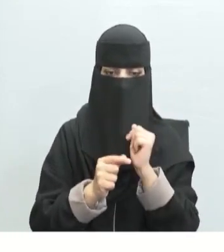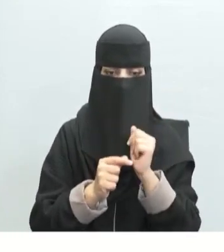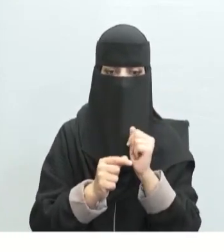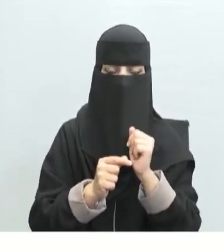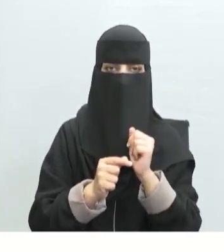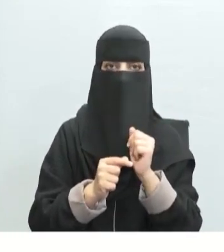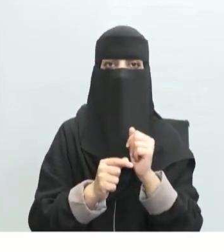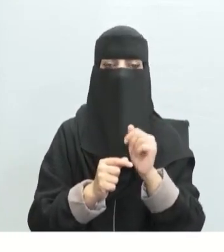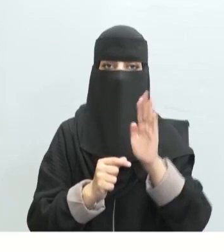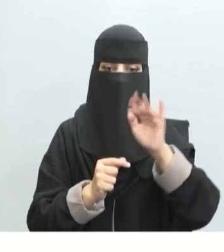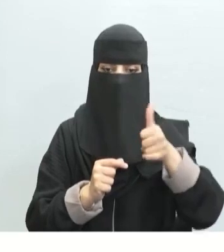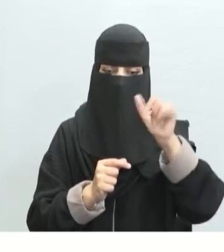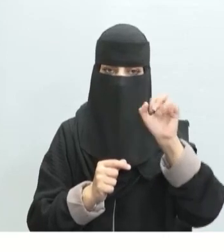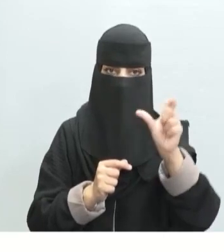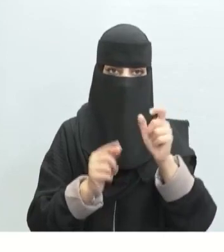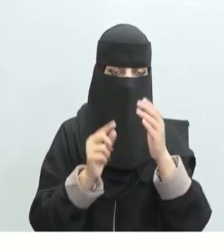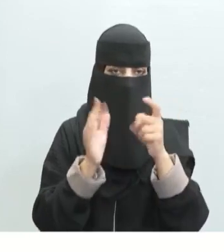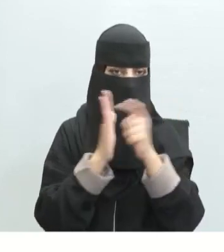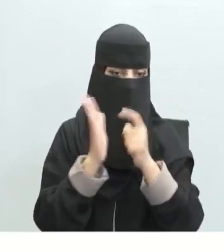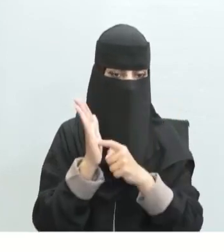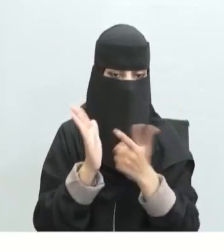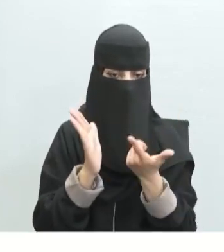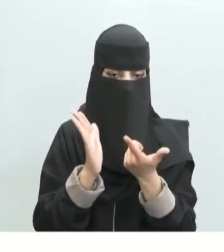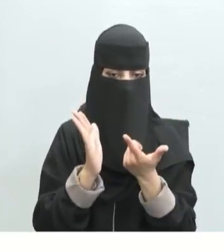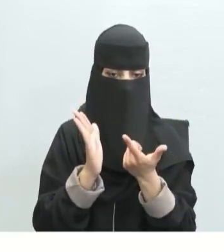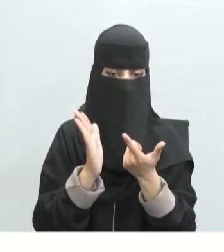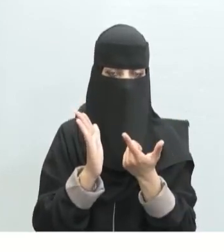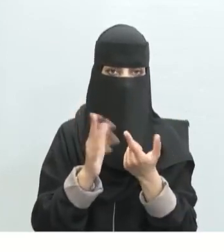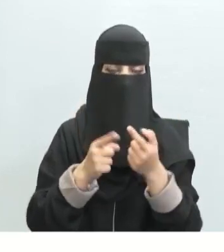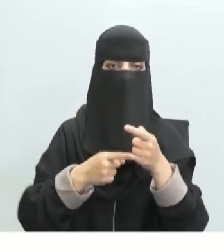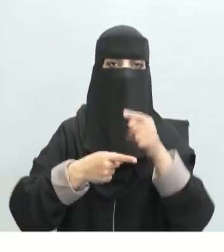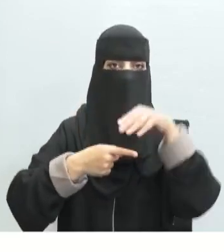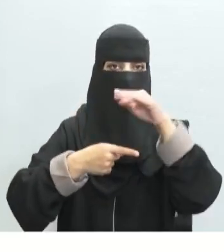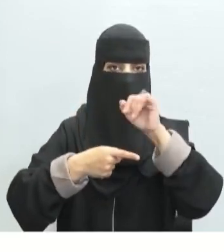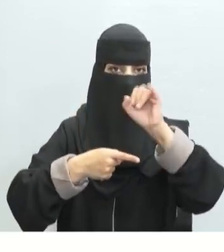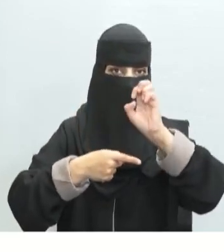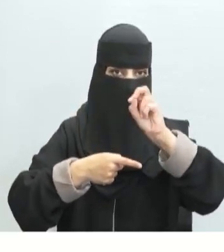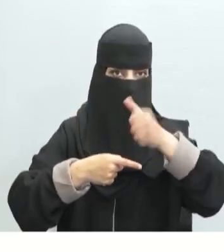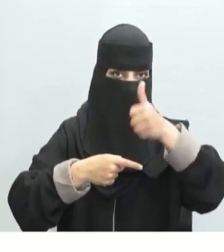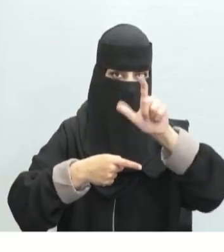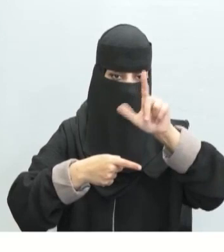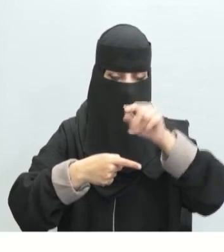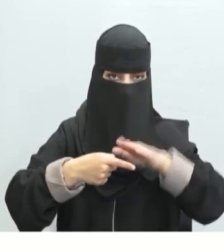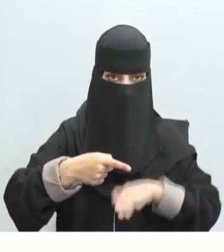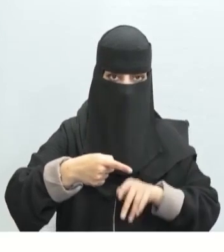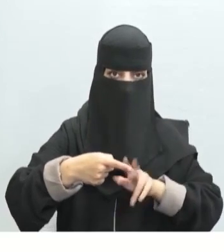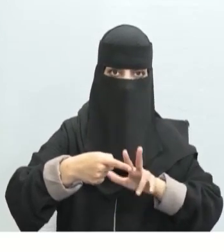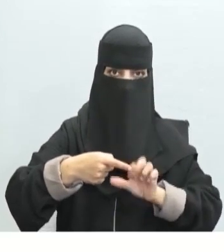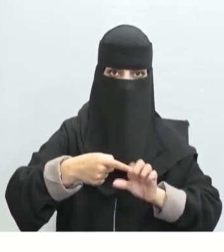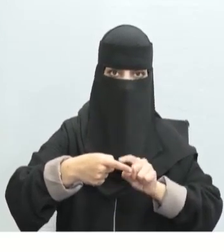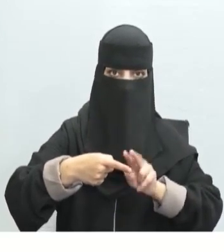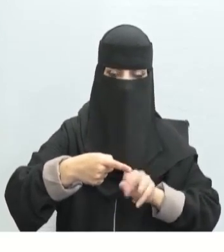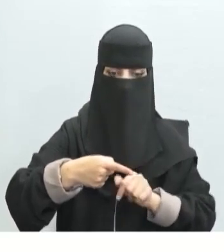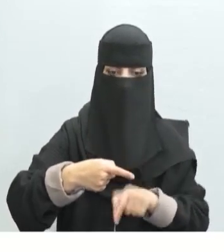الكرام واخواتي القانون وش هو حق الساين هو المقابل على الوتر وهو يساوي 5 على